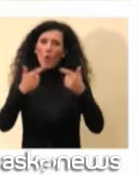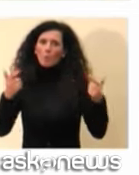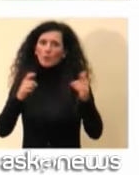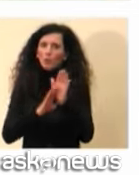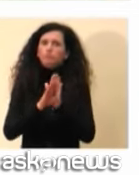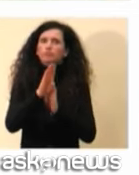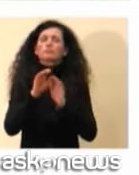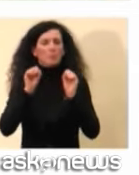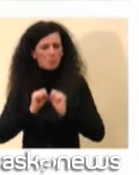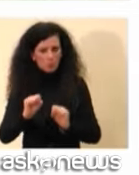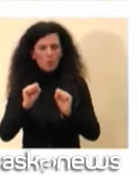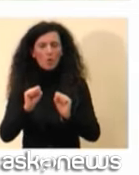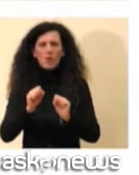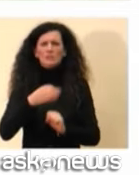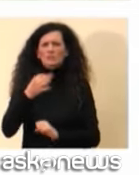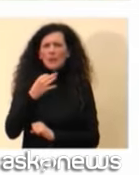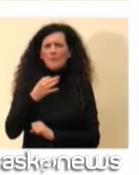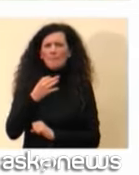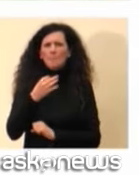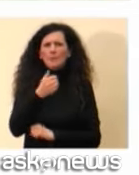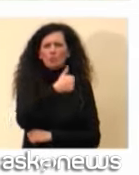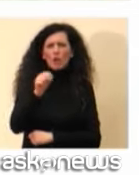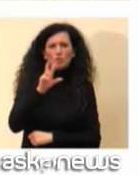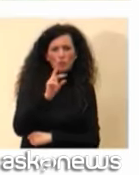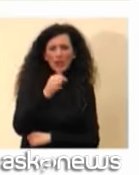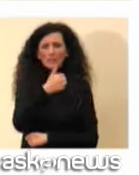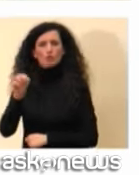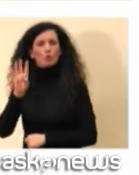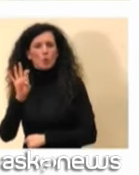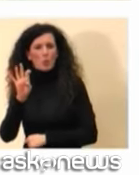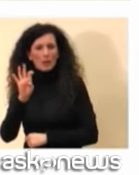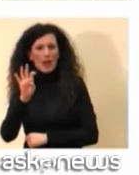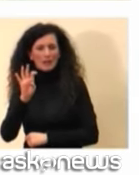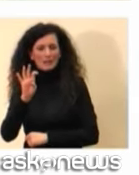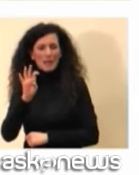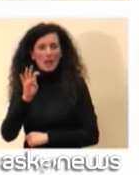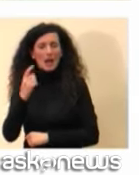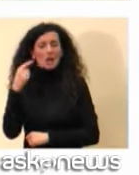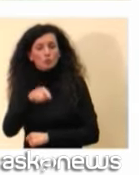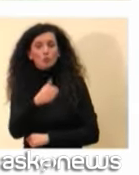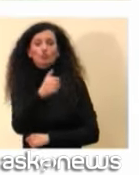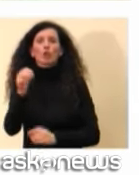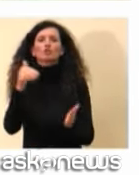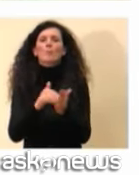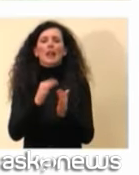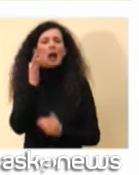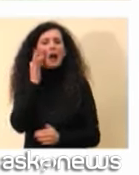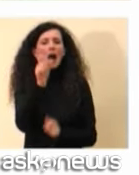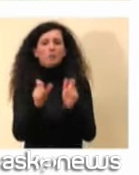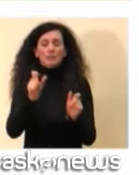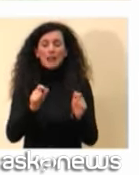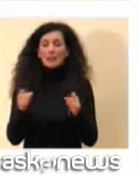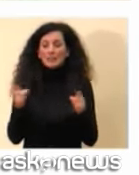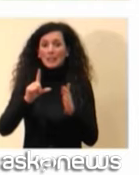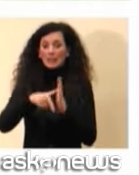siamo sempre però c'è 130 e 140 per 100.000, nuovi casi per 100.000 abitanti nell'arco di